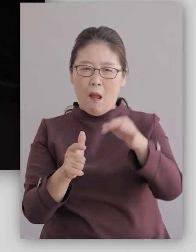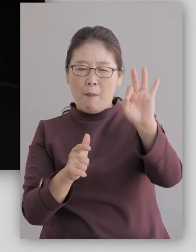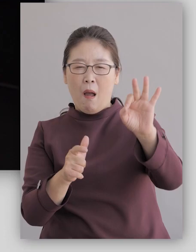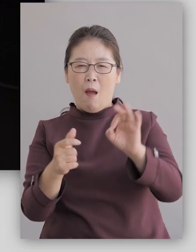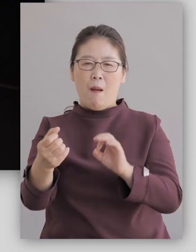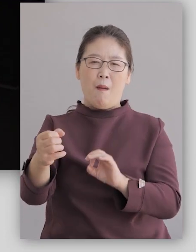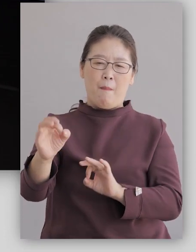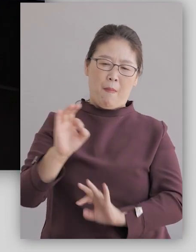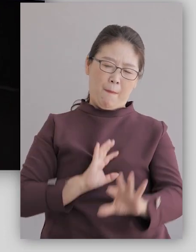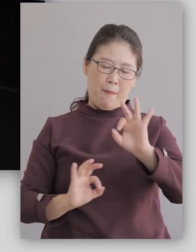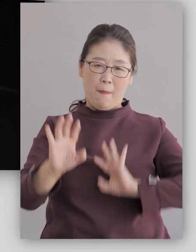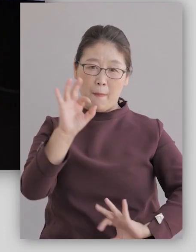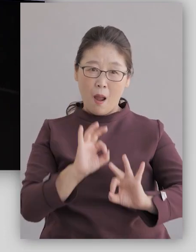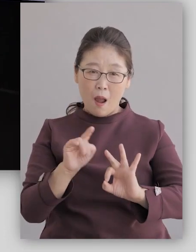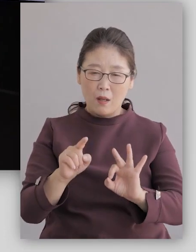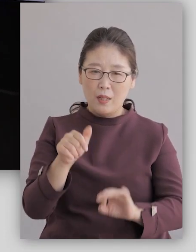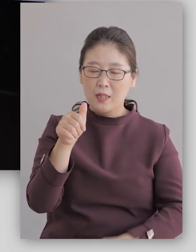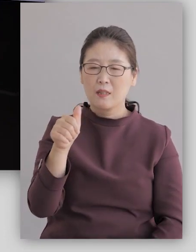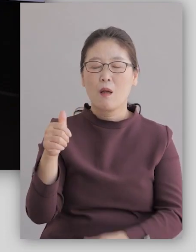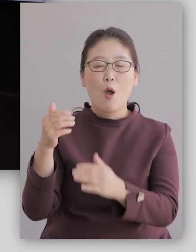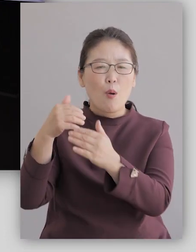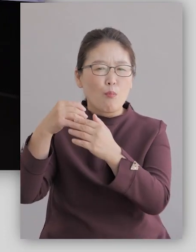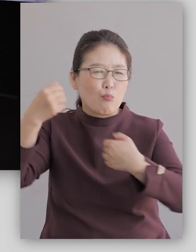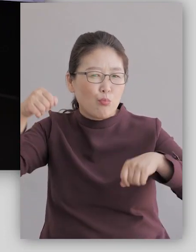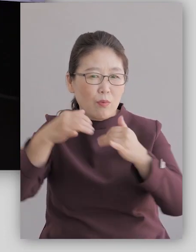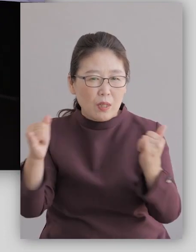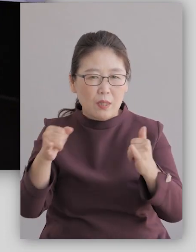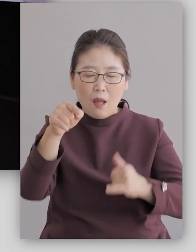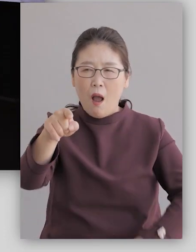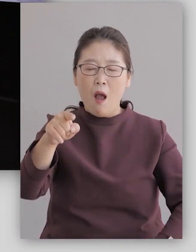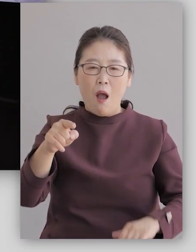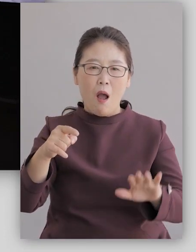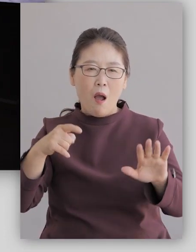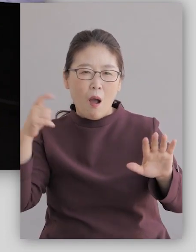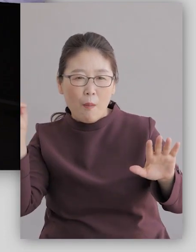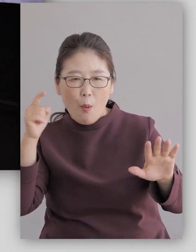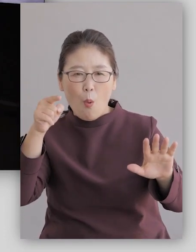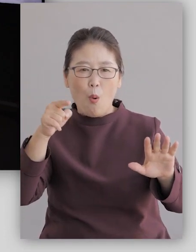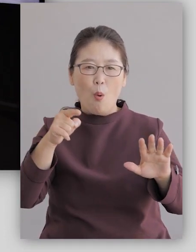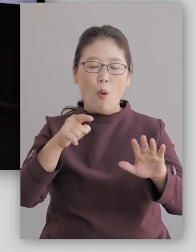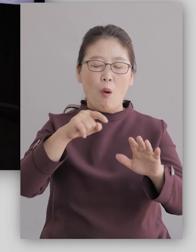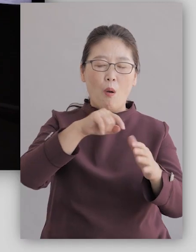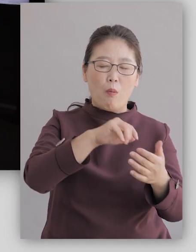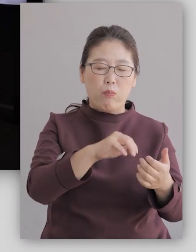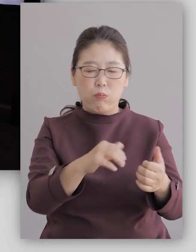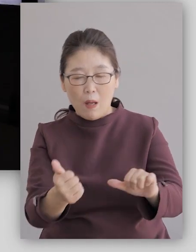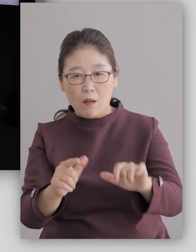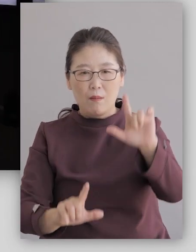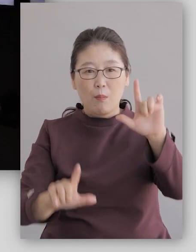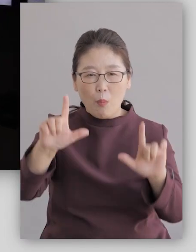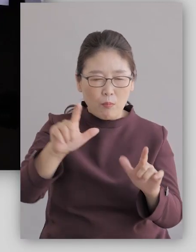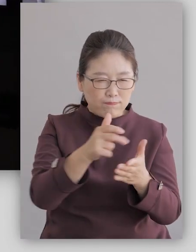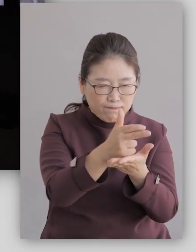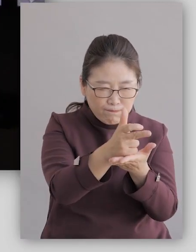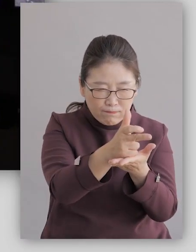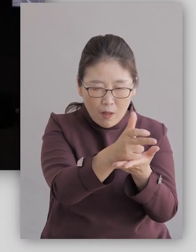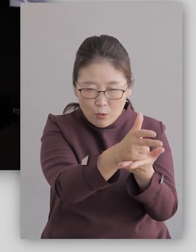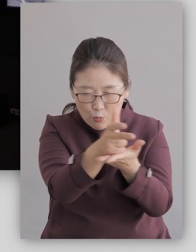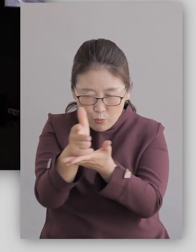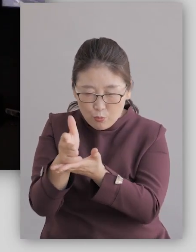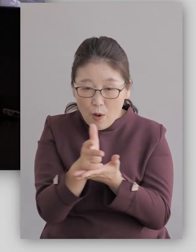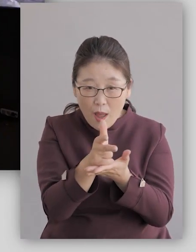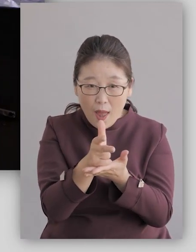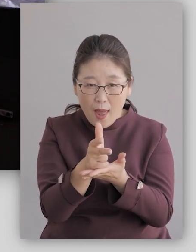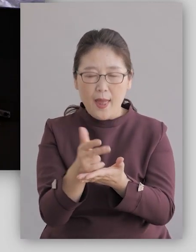이 총성을 듣고 그 영감을 받아서 쓰러졌을 때 작가님은 이것을 촬영을 해서 리와인드 기법으로